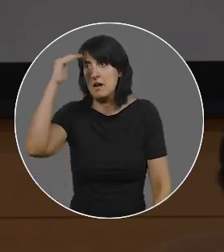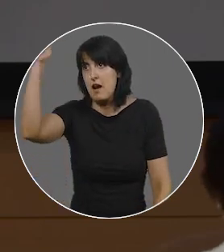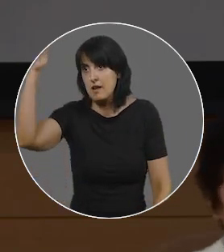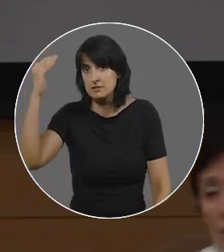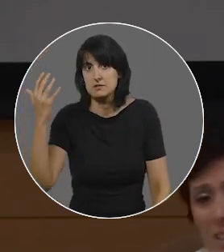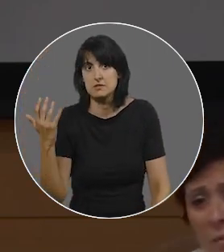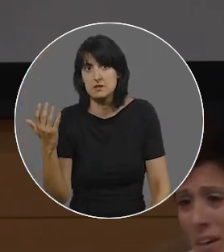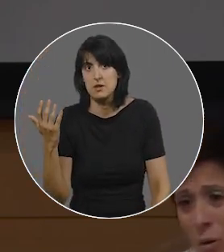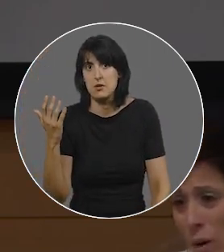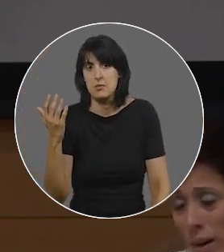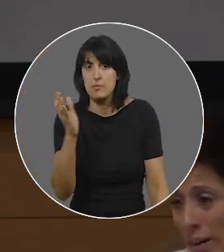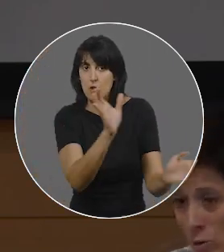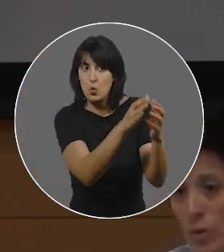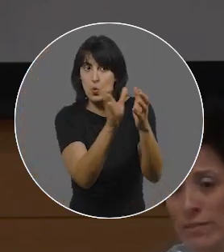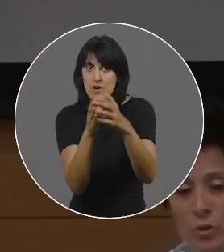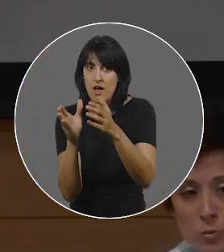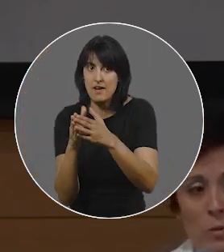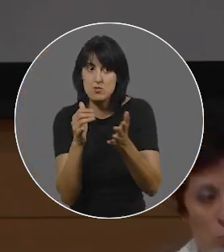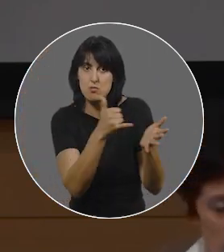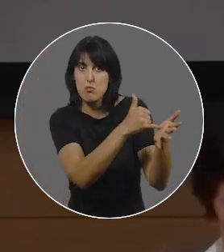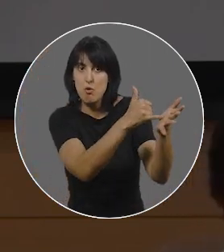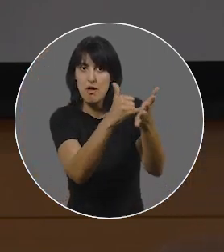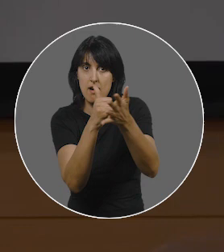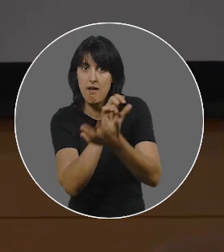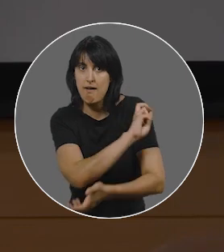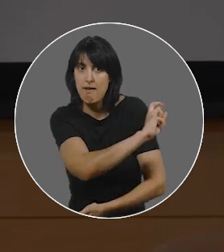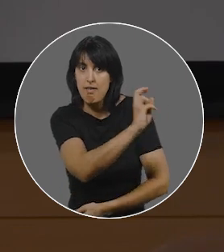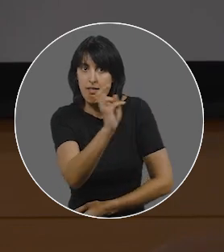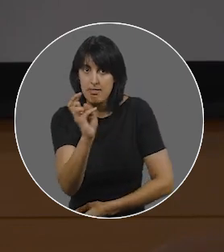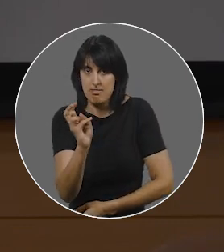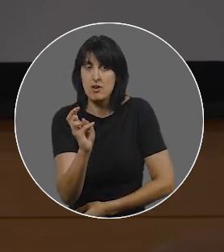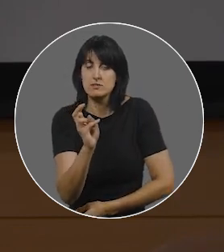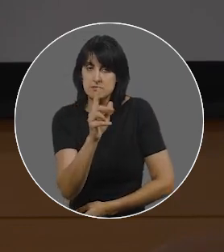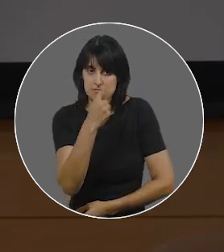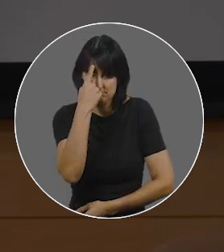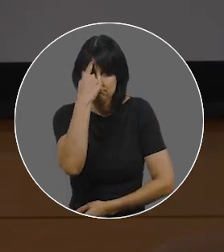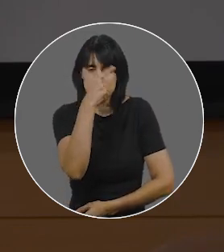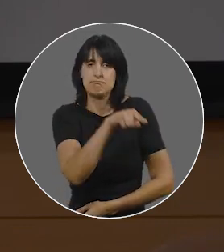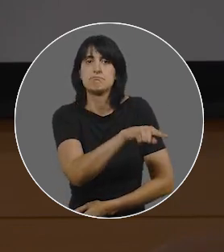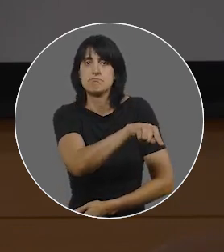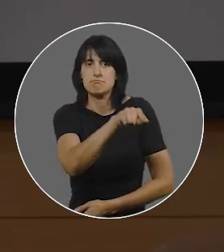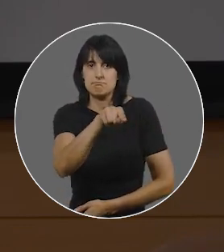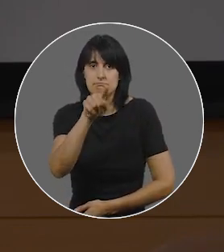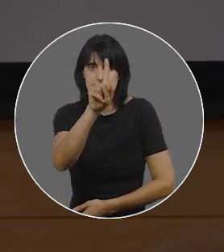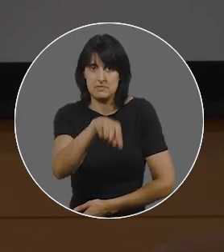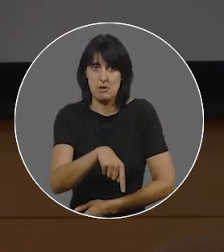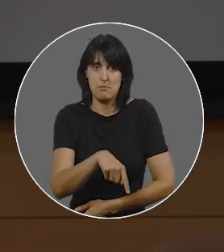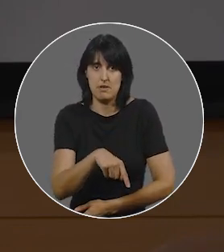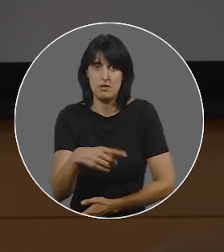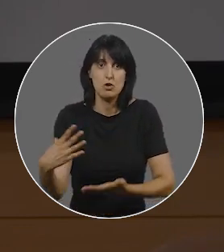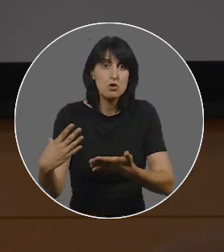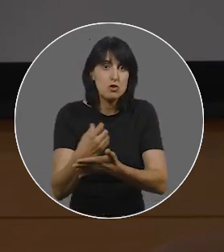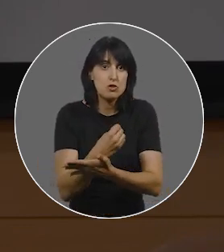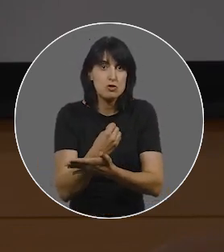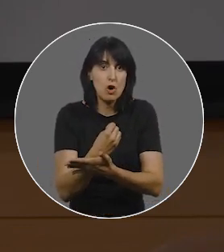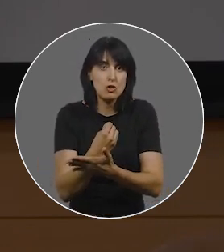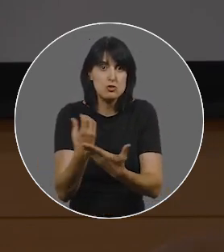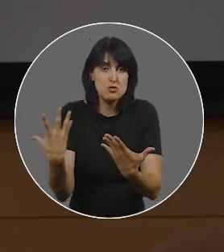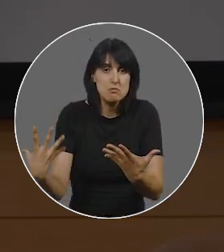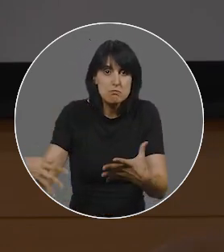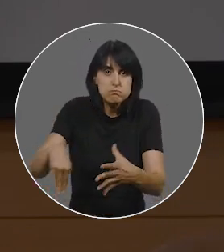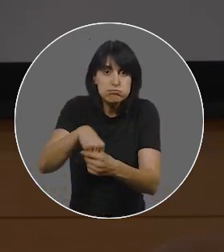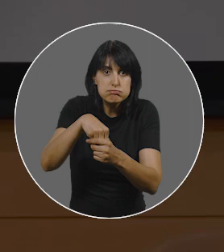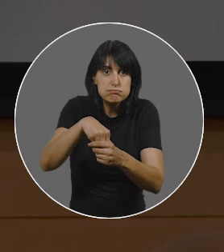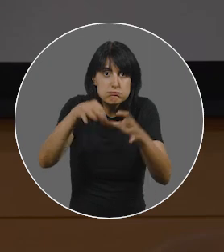col·lectius, però no deixem a ningú en els col·lectius més vulnerables, però si volem realment no deixar a ningú